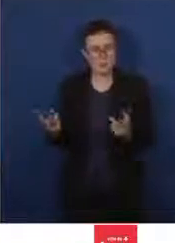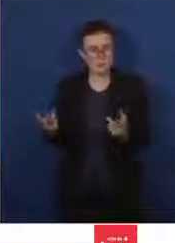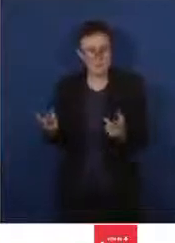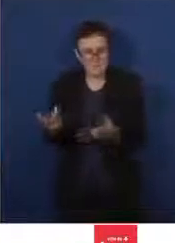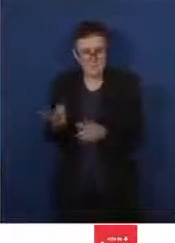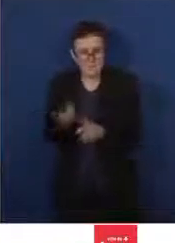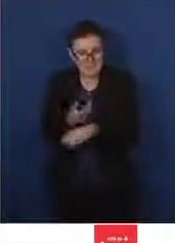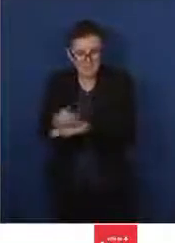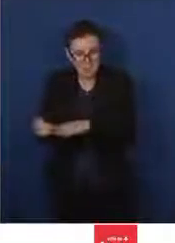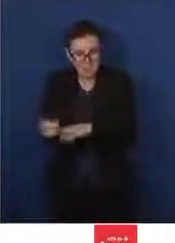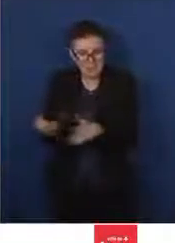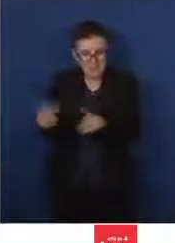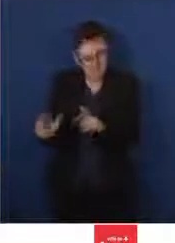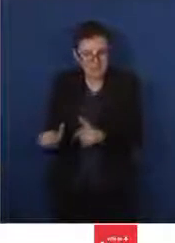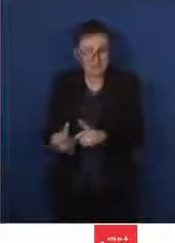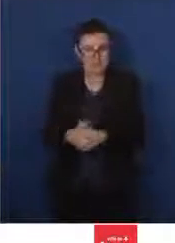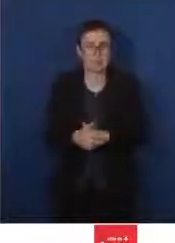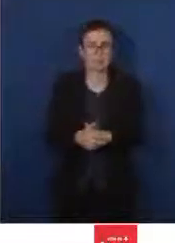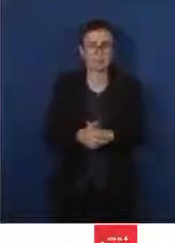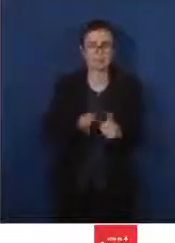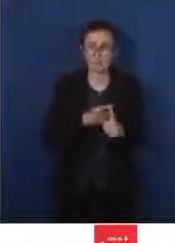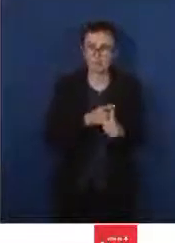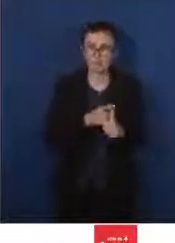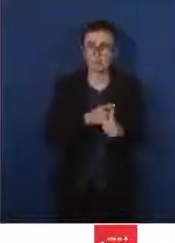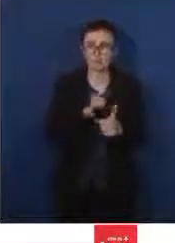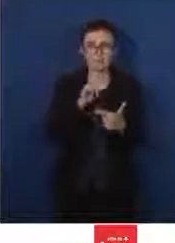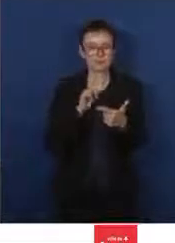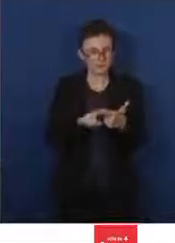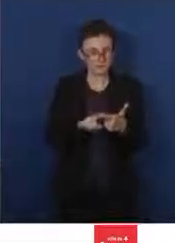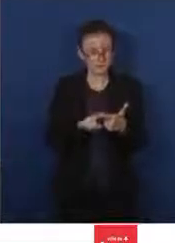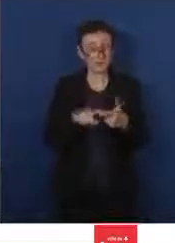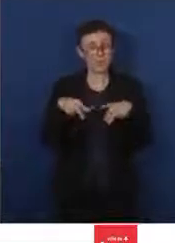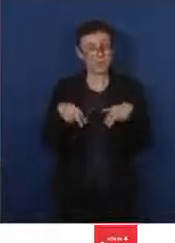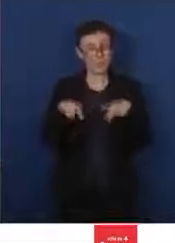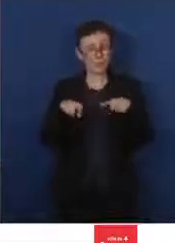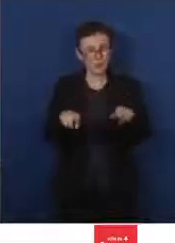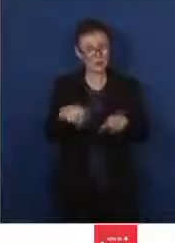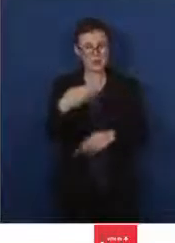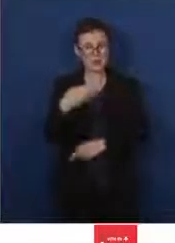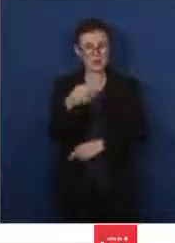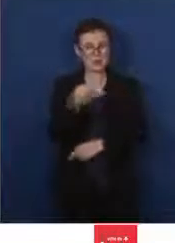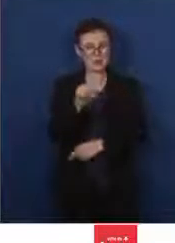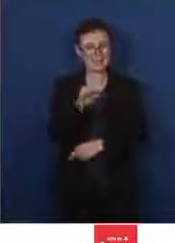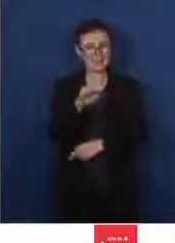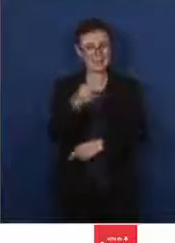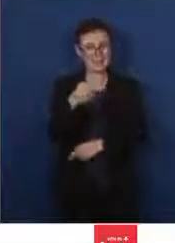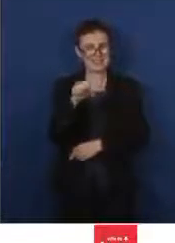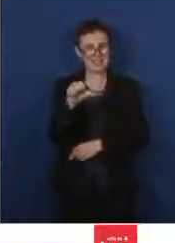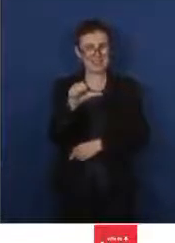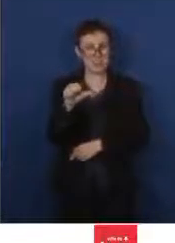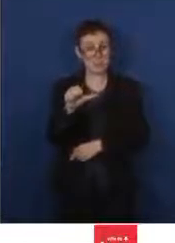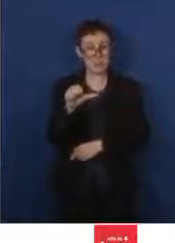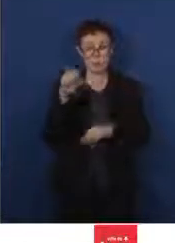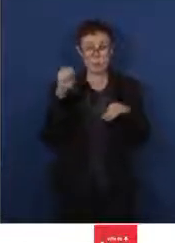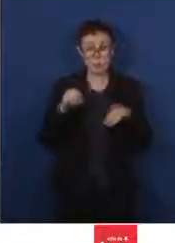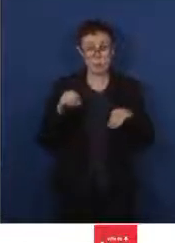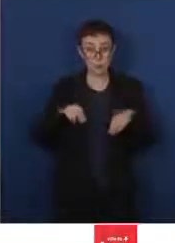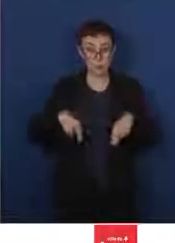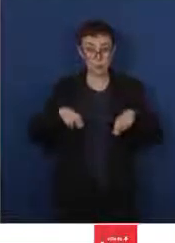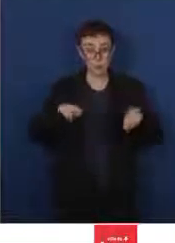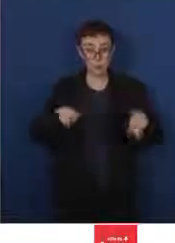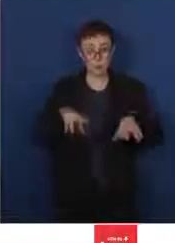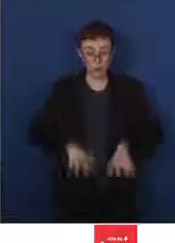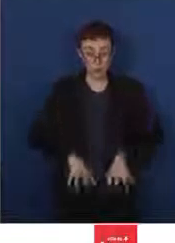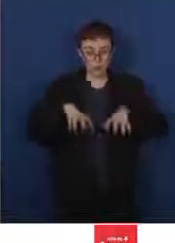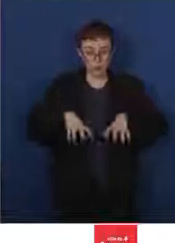fin de semaine, mettant un terme au rodéo qui menace les piétons et les sans-domicile fixe qui doivent utiliser la chaussée compte tenu